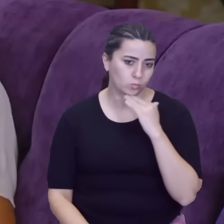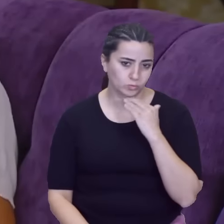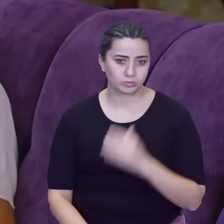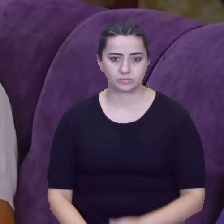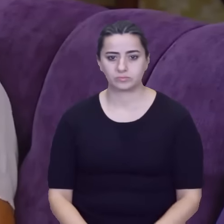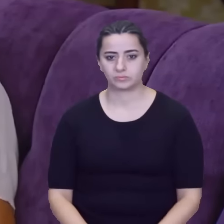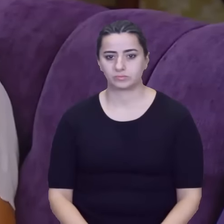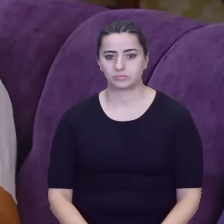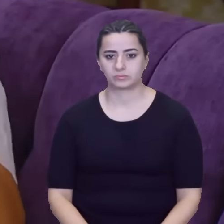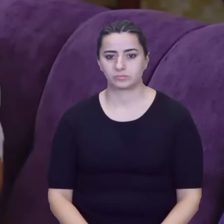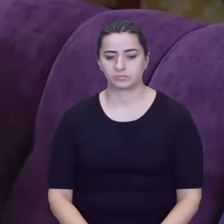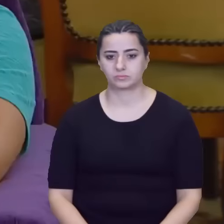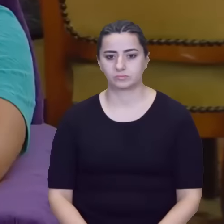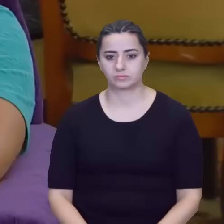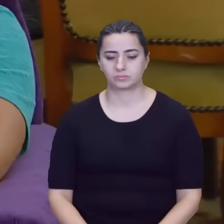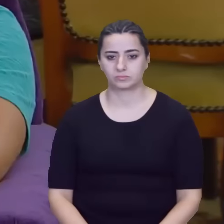ondan dolayı.